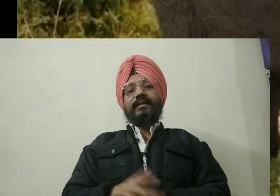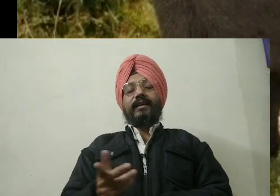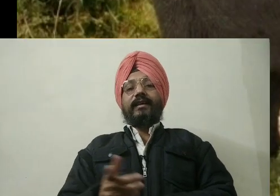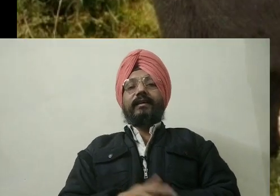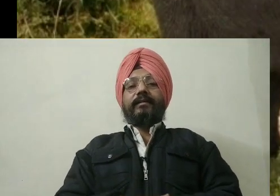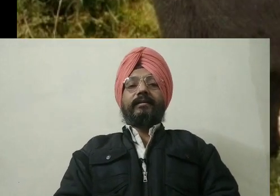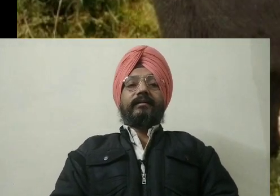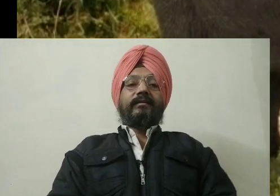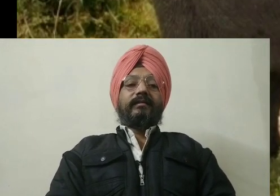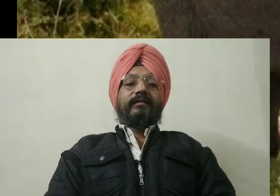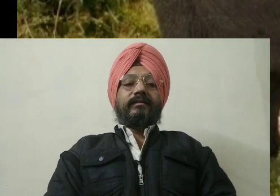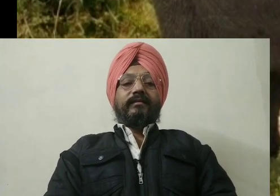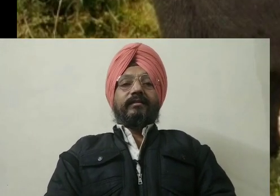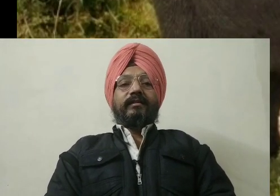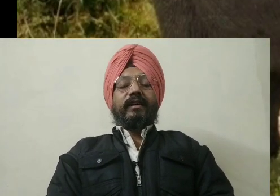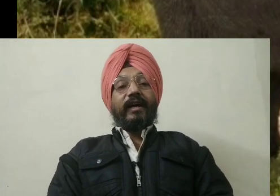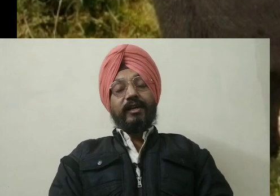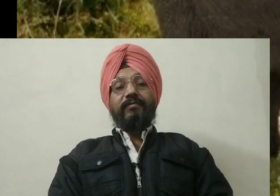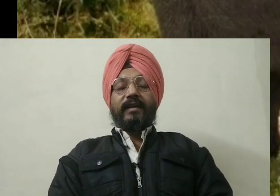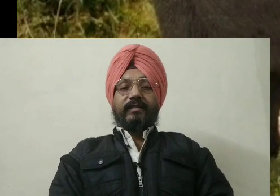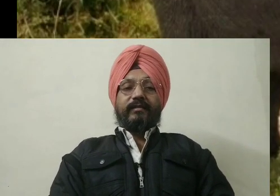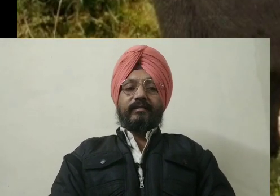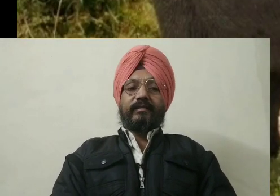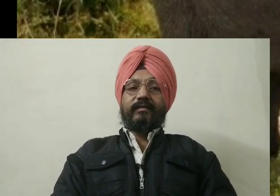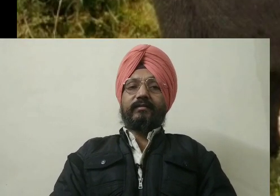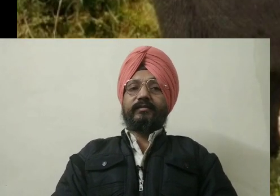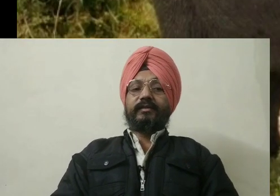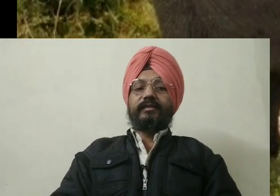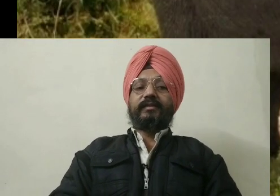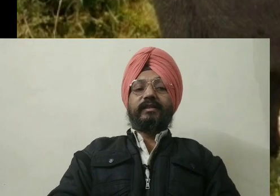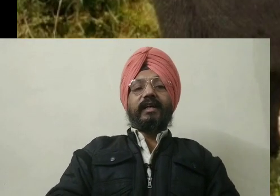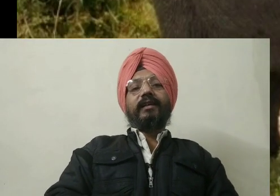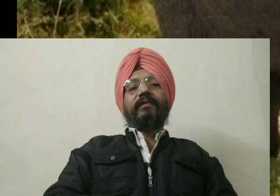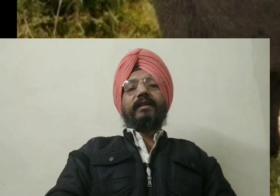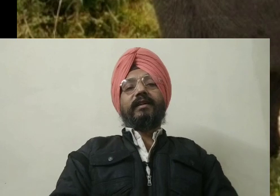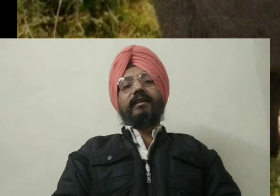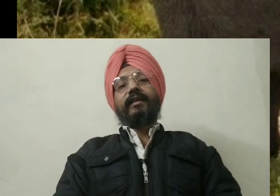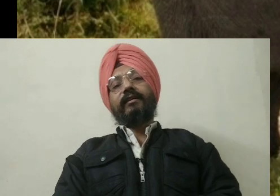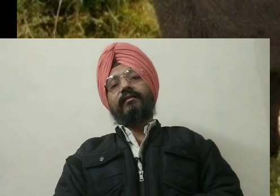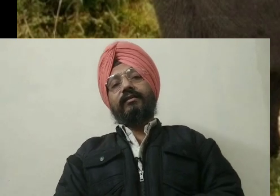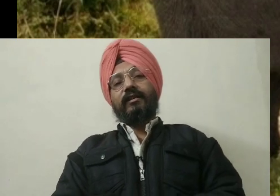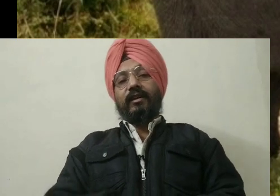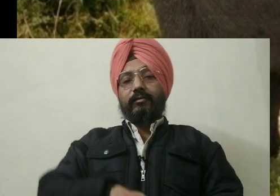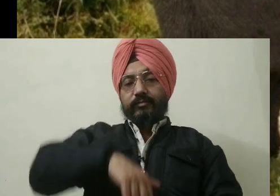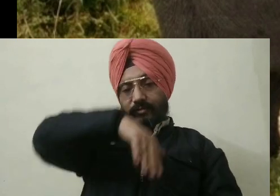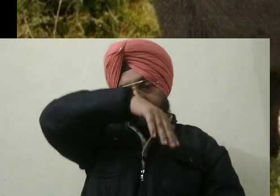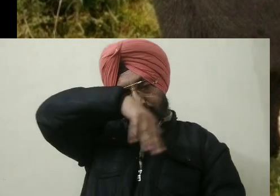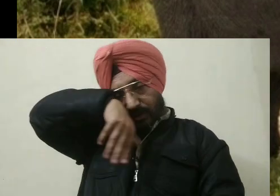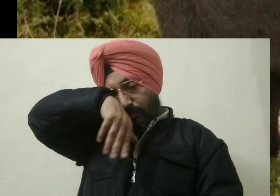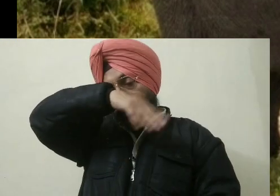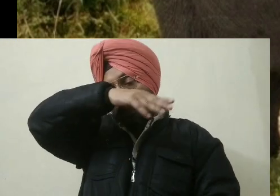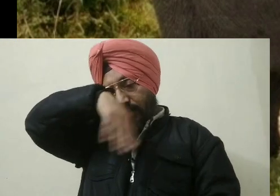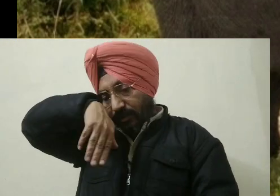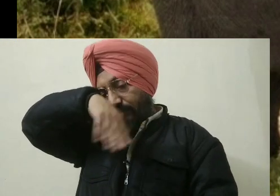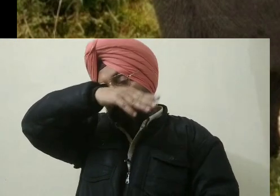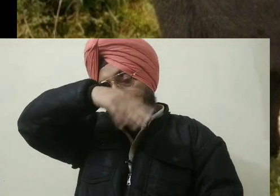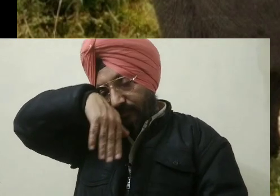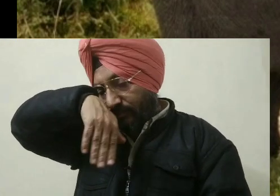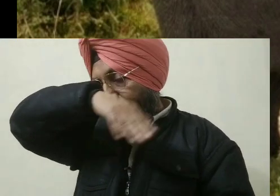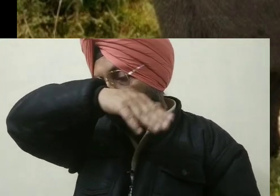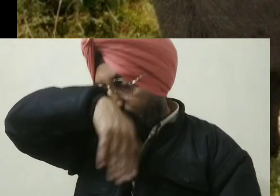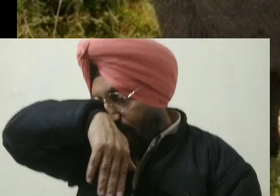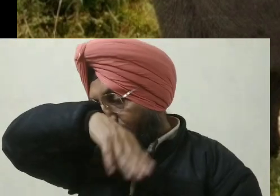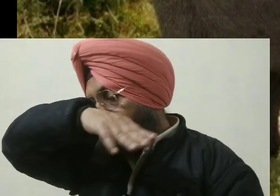नेक्स्ट है एलिफेंट एलिफेंट के लिए हम यूँ कर सकते